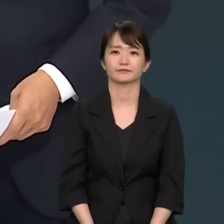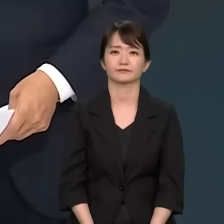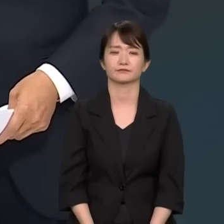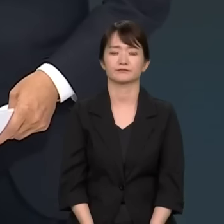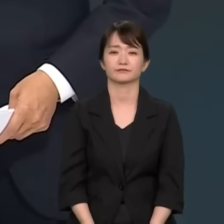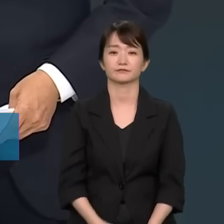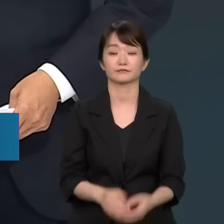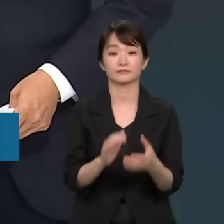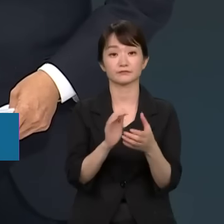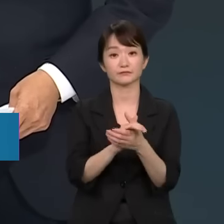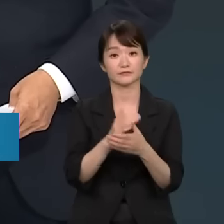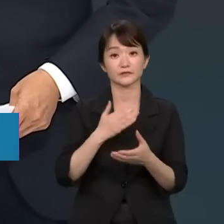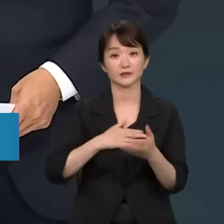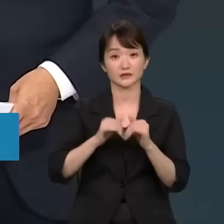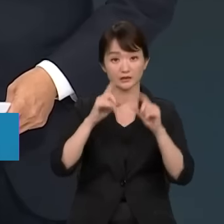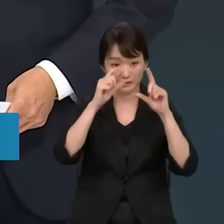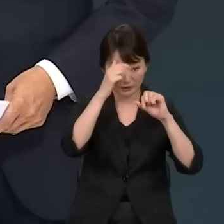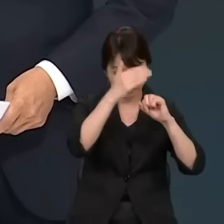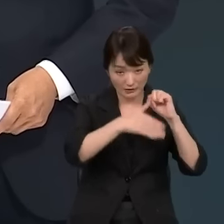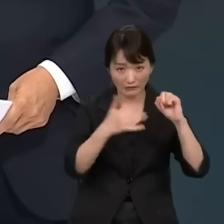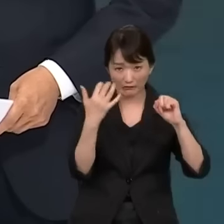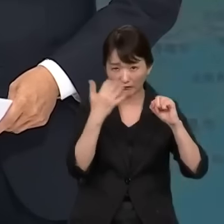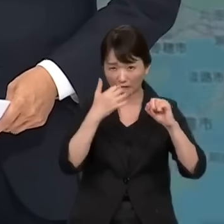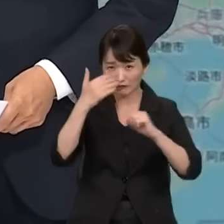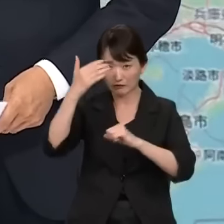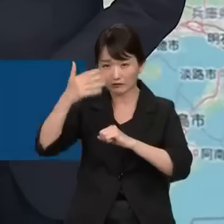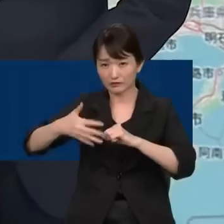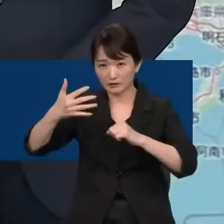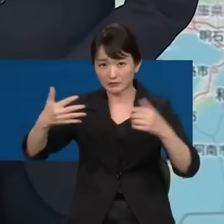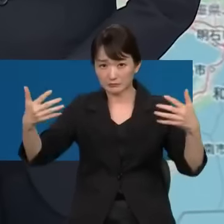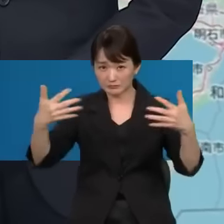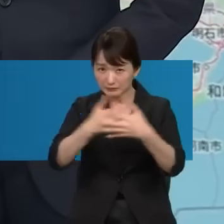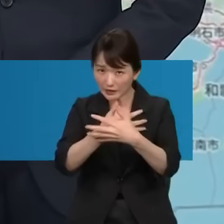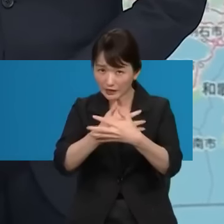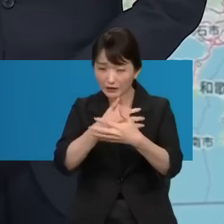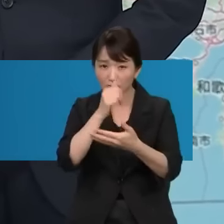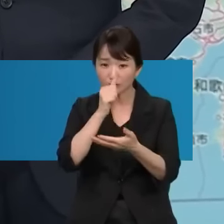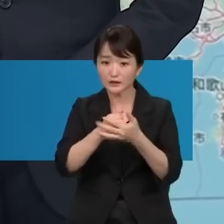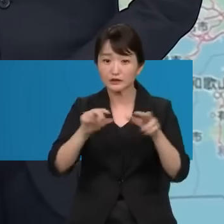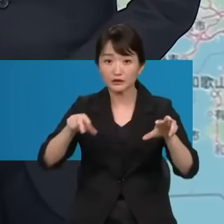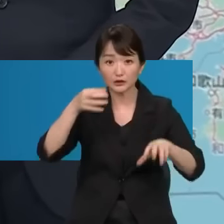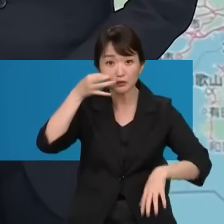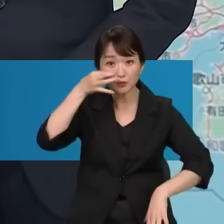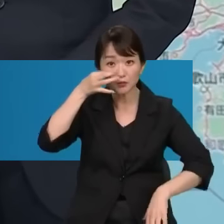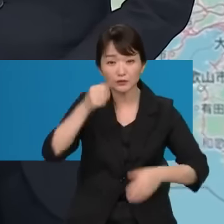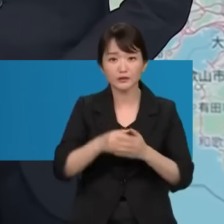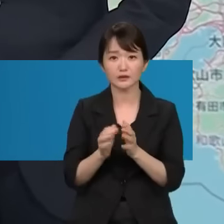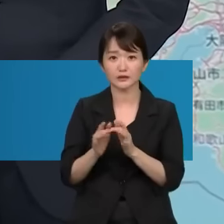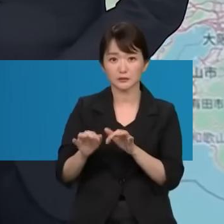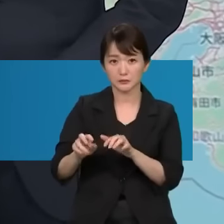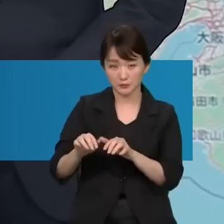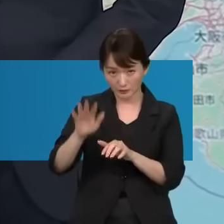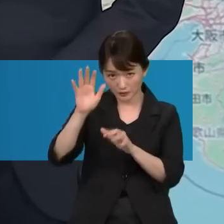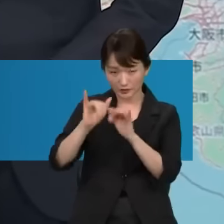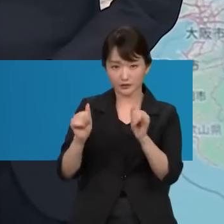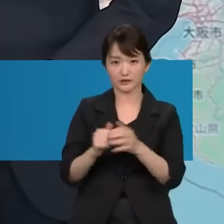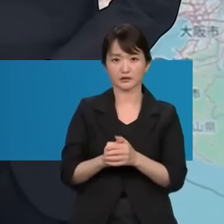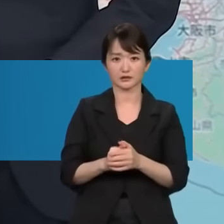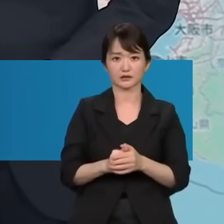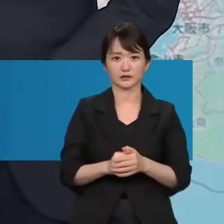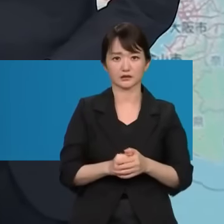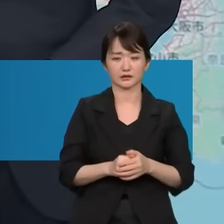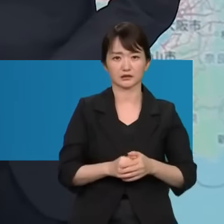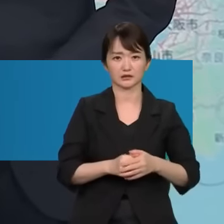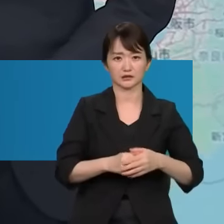친구나 지인 사진의 음란물을 합성한 디페이 그 범죄 지금 보시는 건 네티즌들이 디페이 범죄가 발생한 걸로